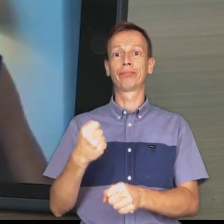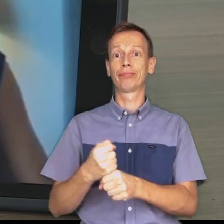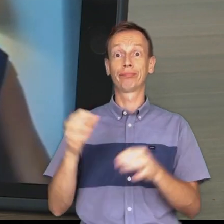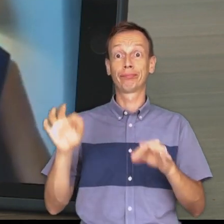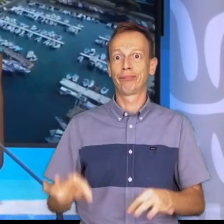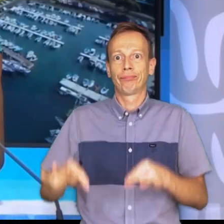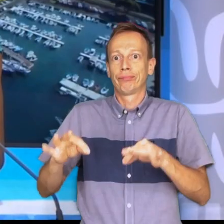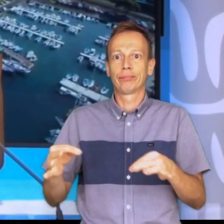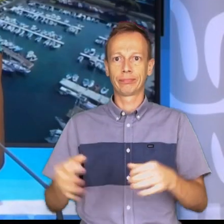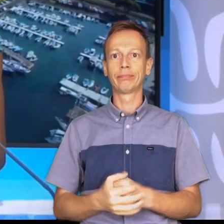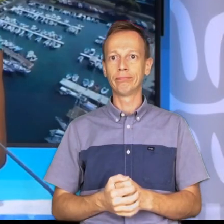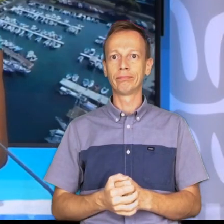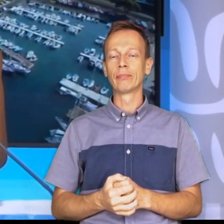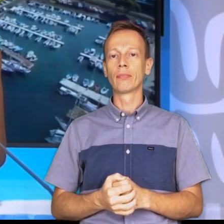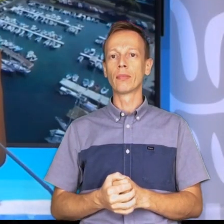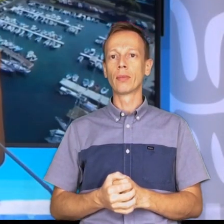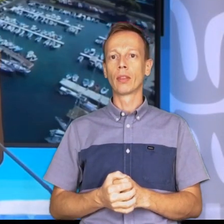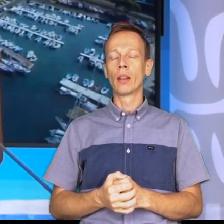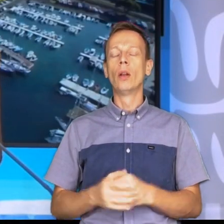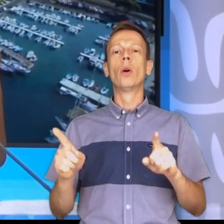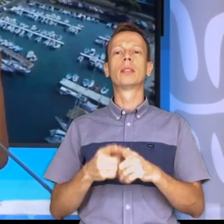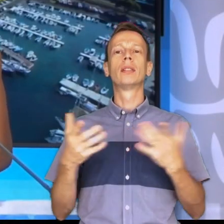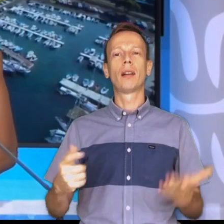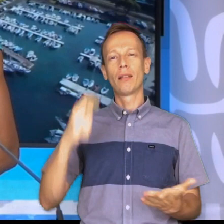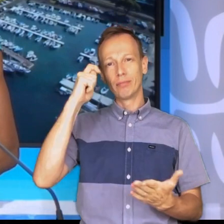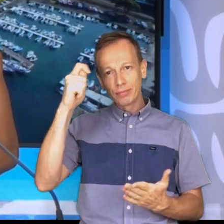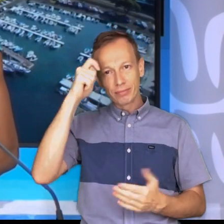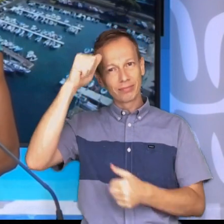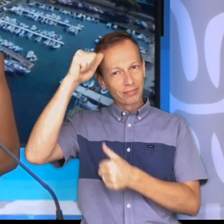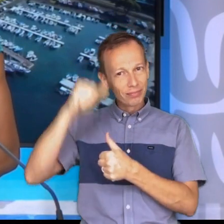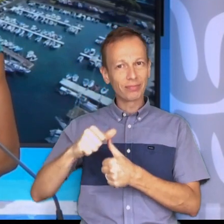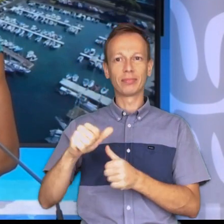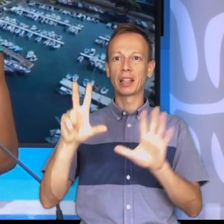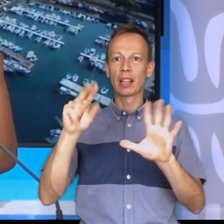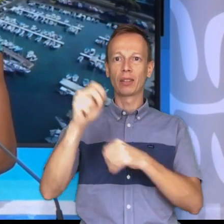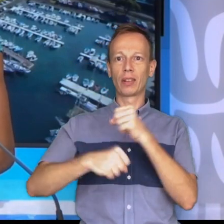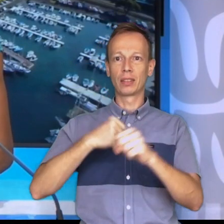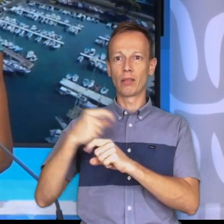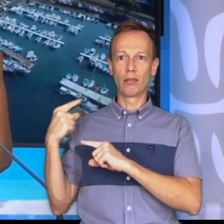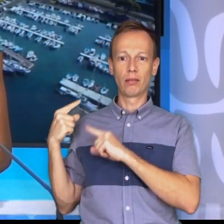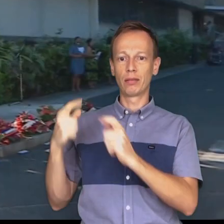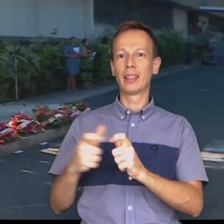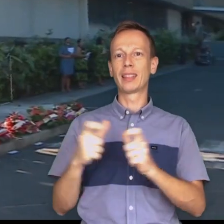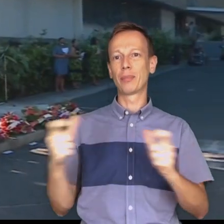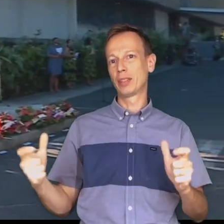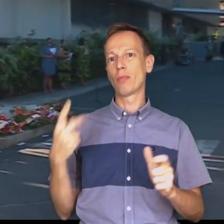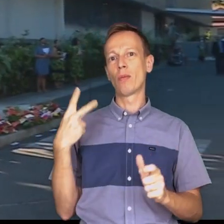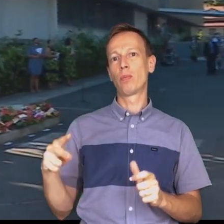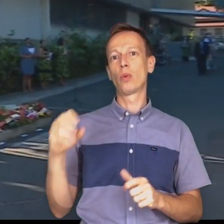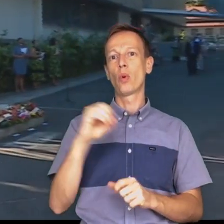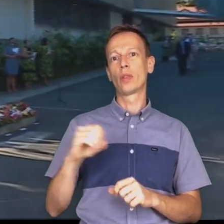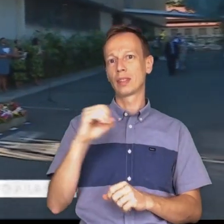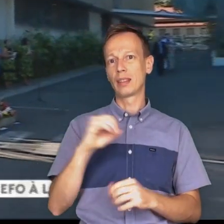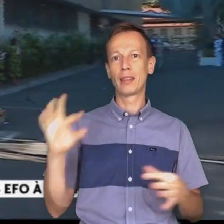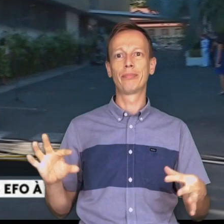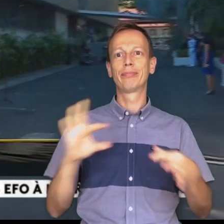spontanément. Et puis cette commémoration, voilà 80 ans que les établissements français d'Océanie se ralliaient à la